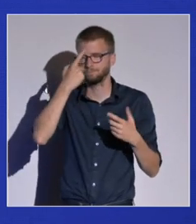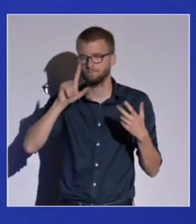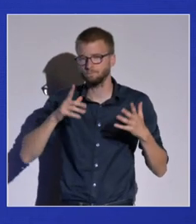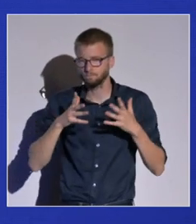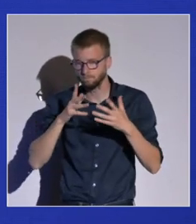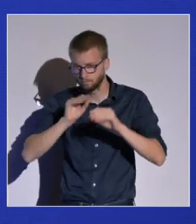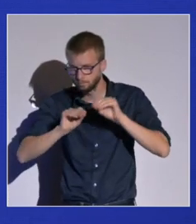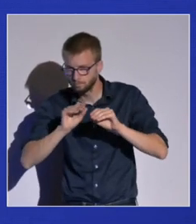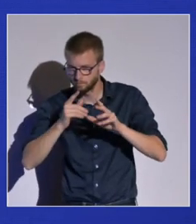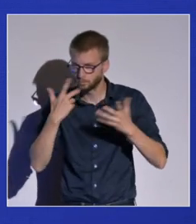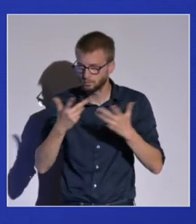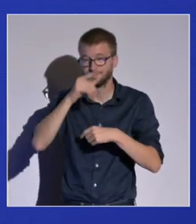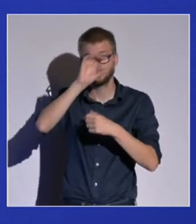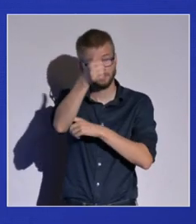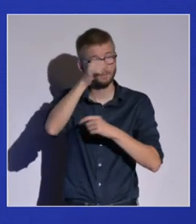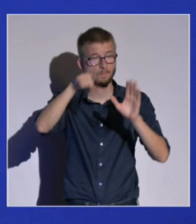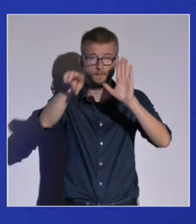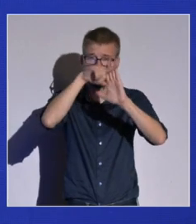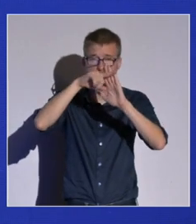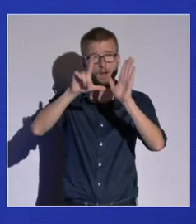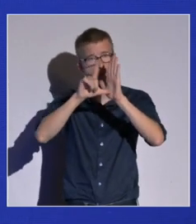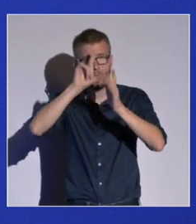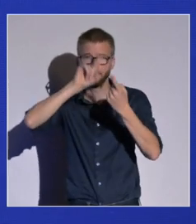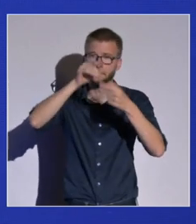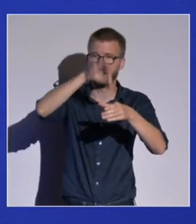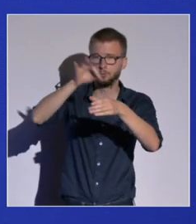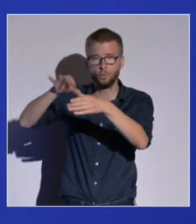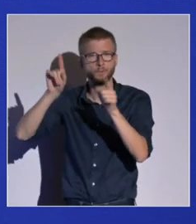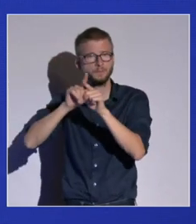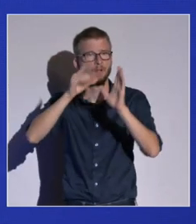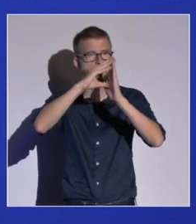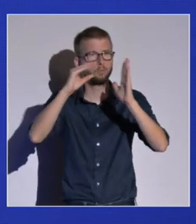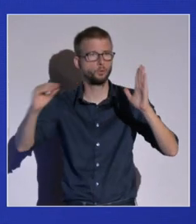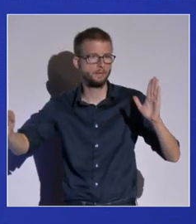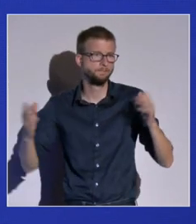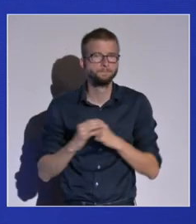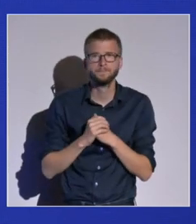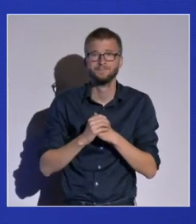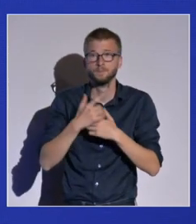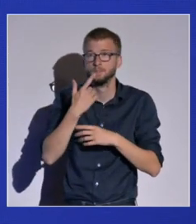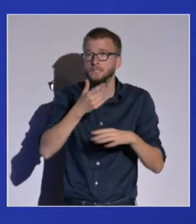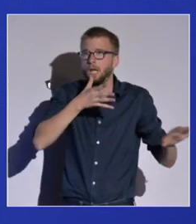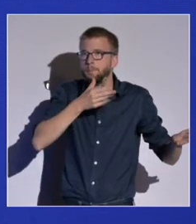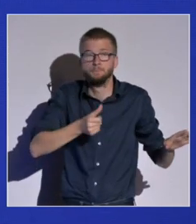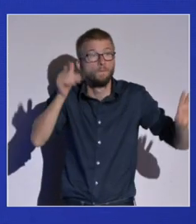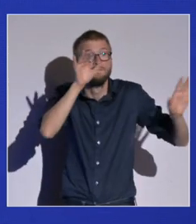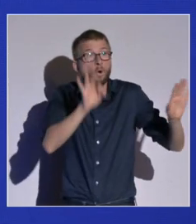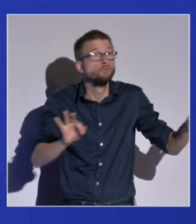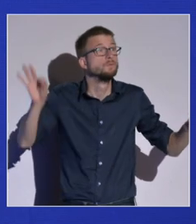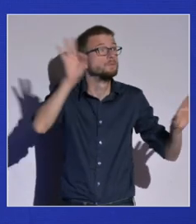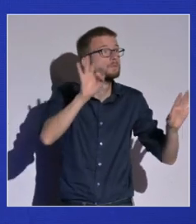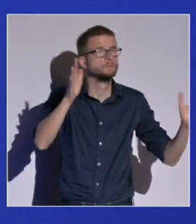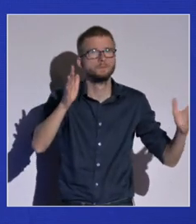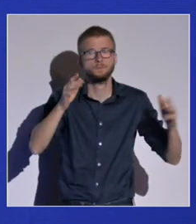Premièrement, la loi électorale et la proportionnelle. Ça n'est pas possible qu'en France, il y ait une